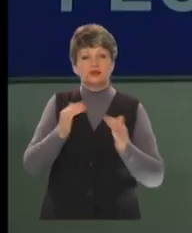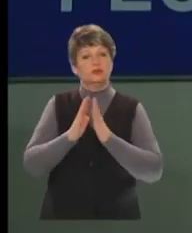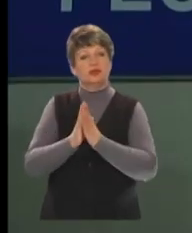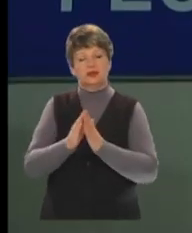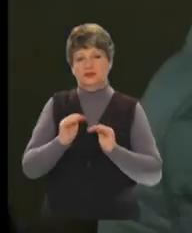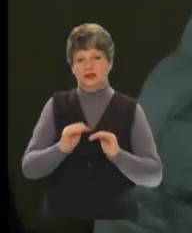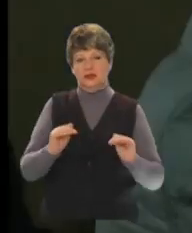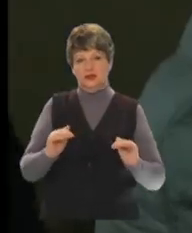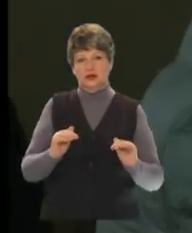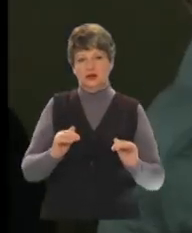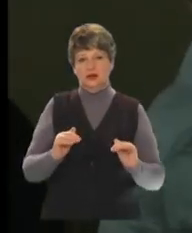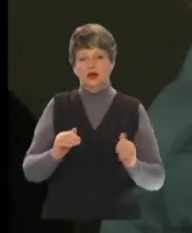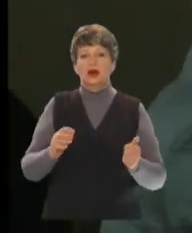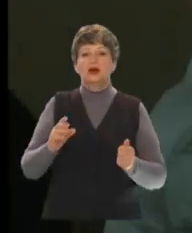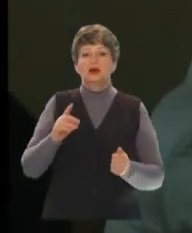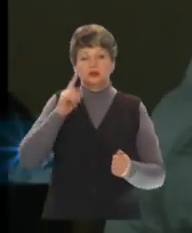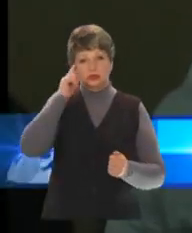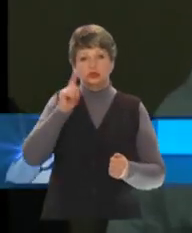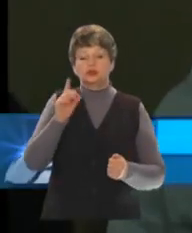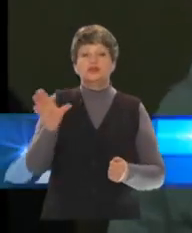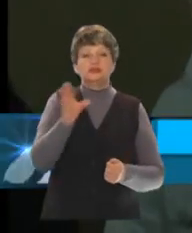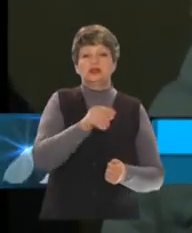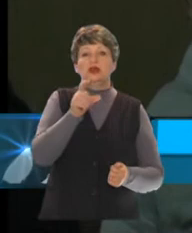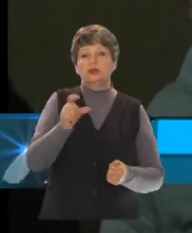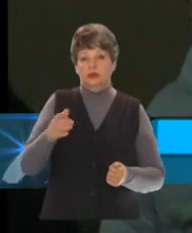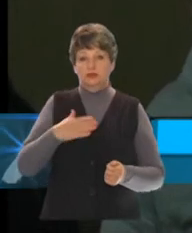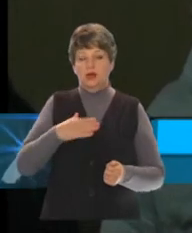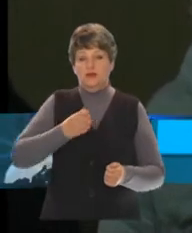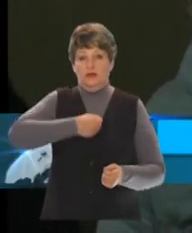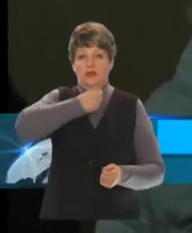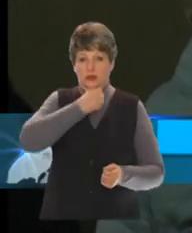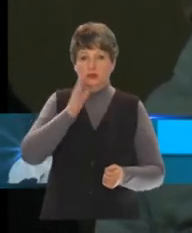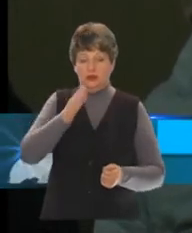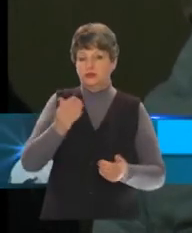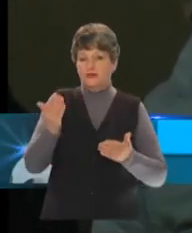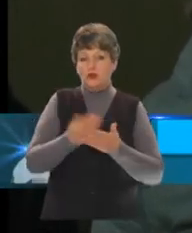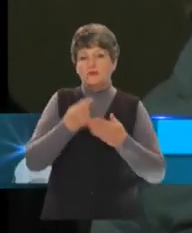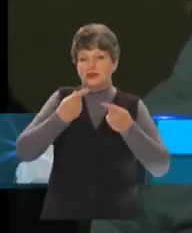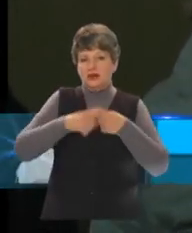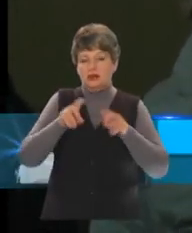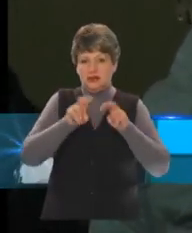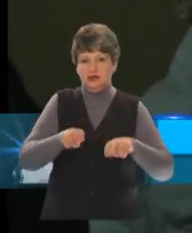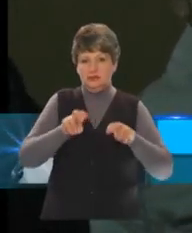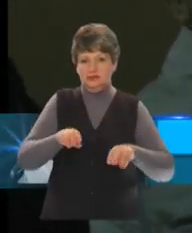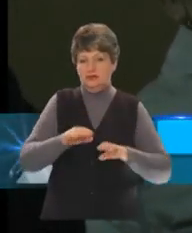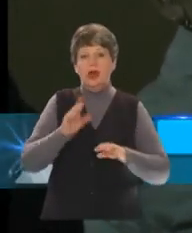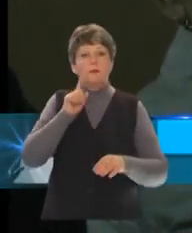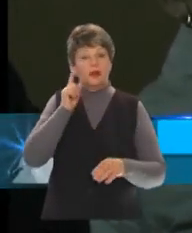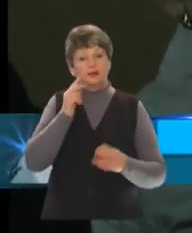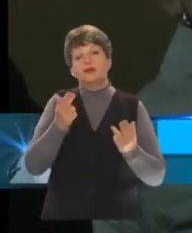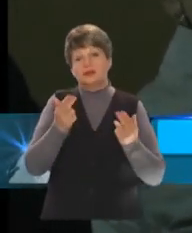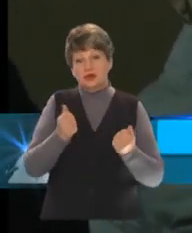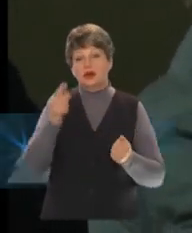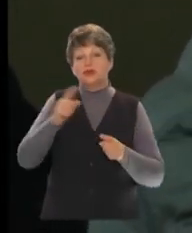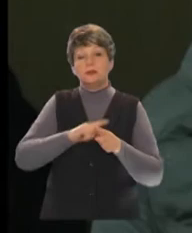прохати дітей. Думаю, що не всі люди мого віку будуть розбиратися у цих нових техніках, технологіях. Для молодіжі, да,